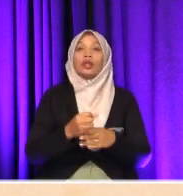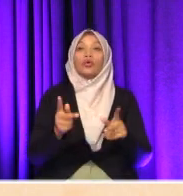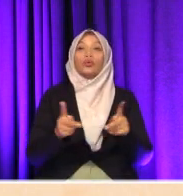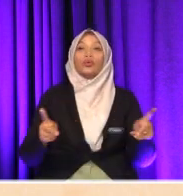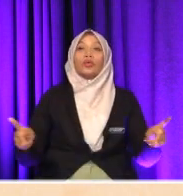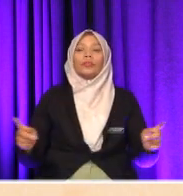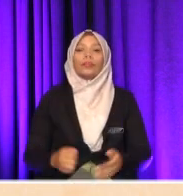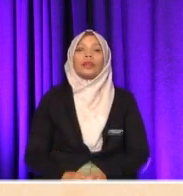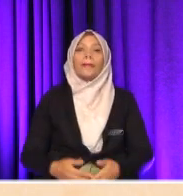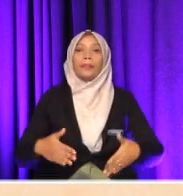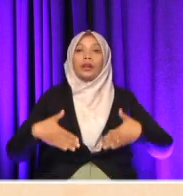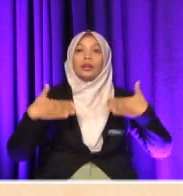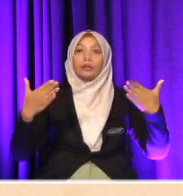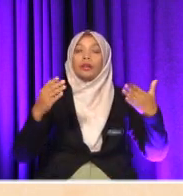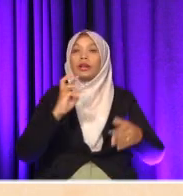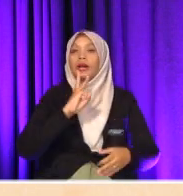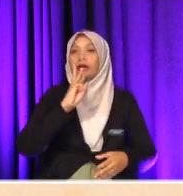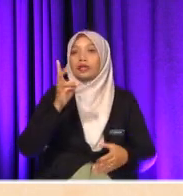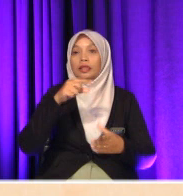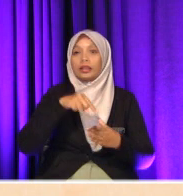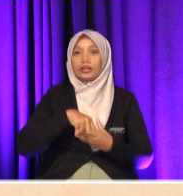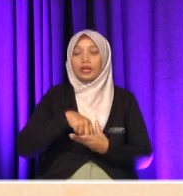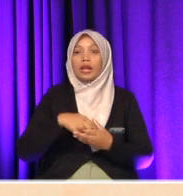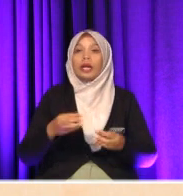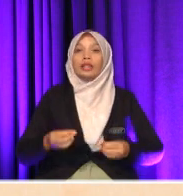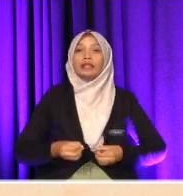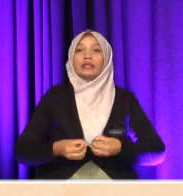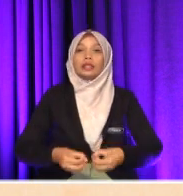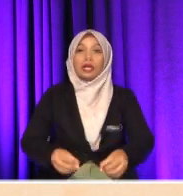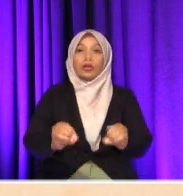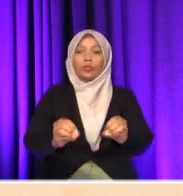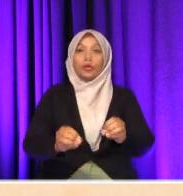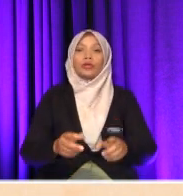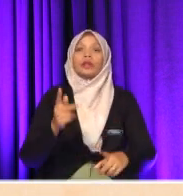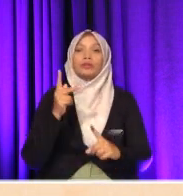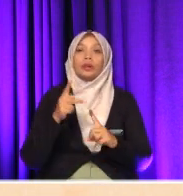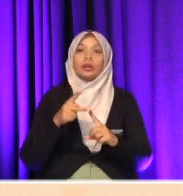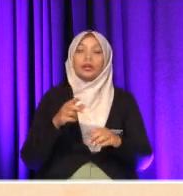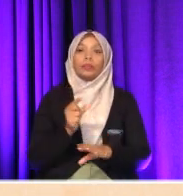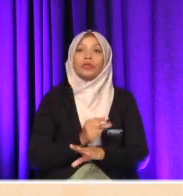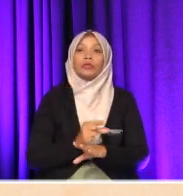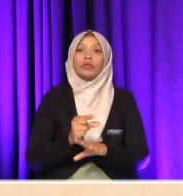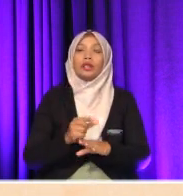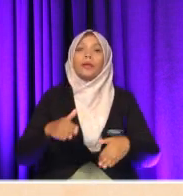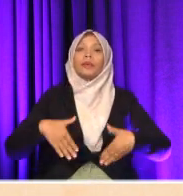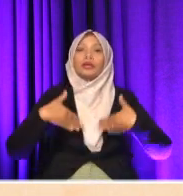air daripada empangan ini disalurkan kepada pengguna so kita perlu tahu oke